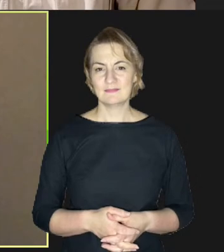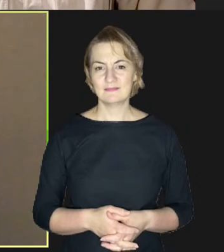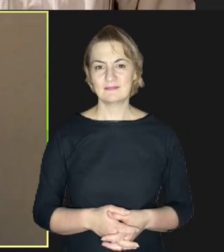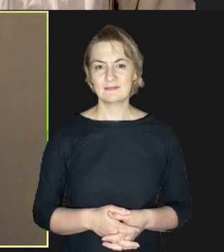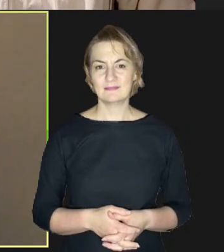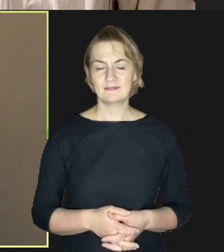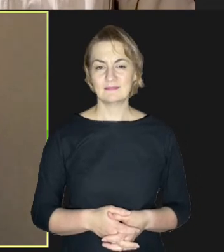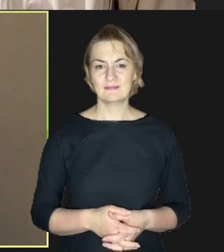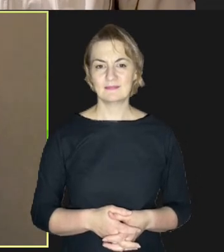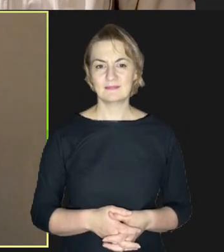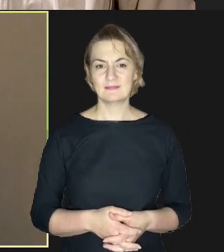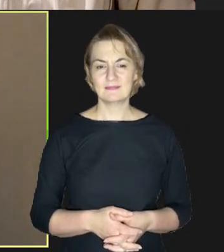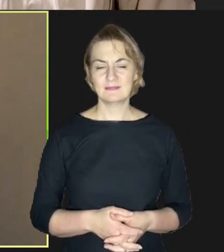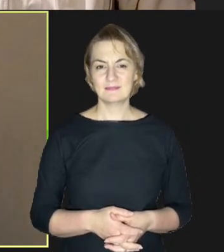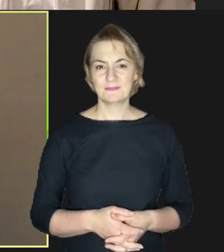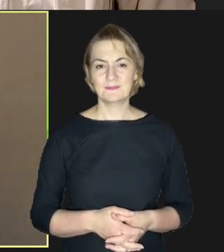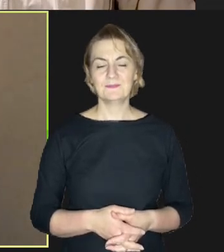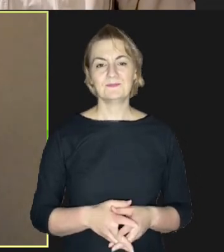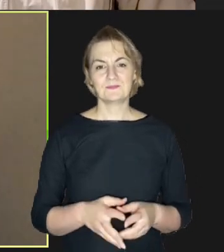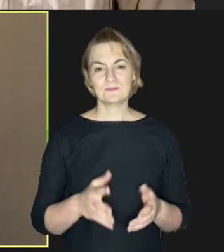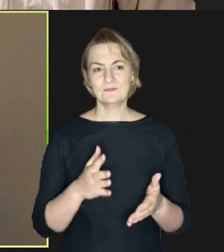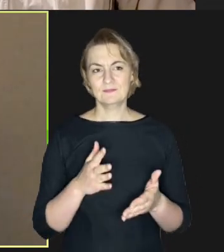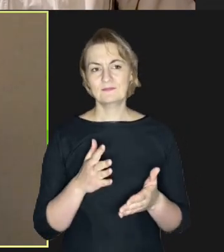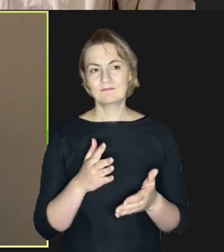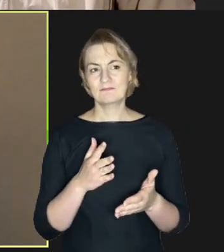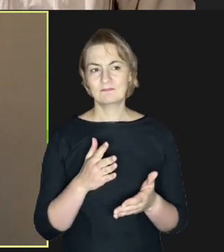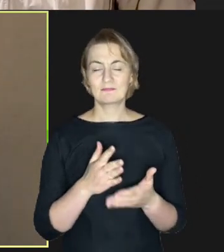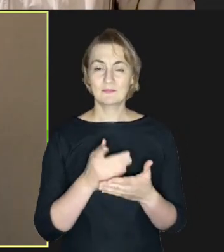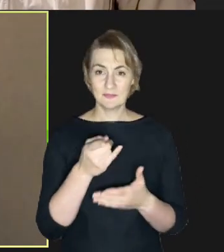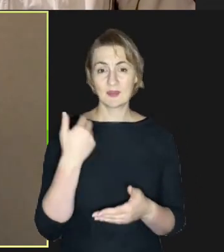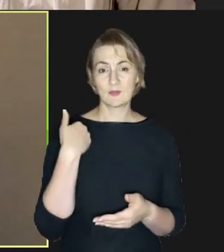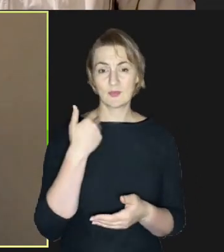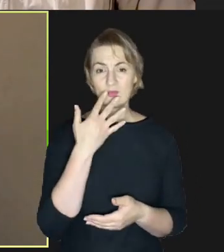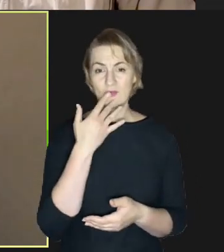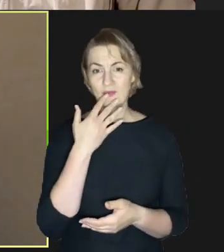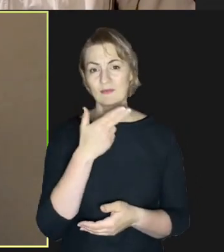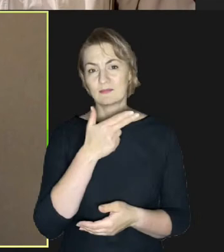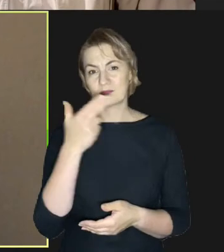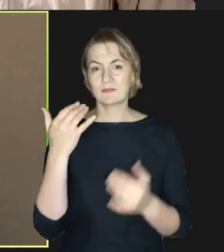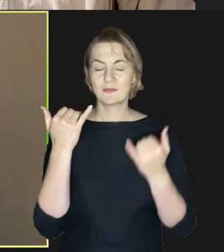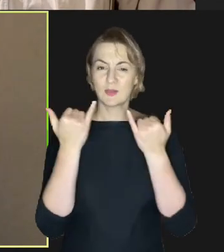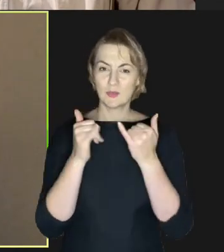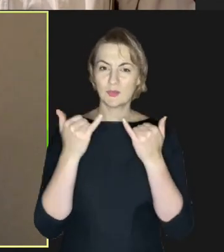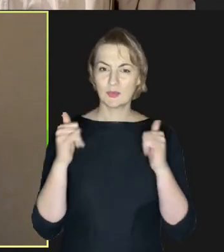No, już pomijając to, co ty mówiłeś, prawda, o różnych